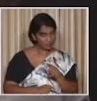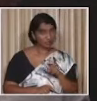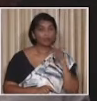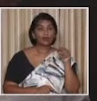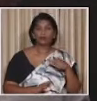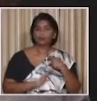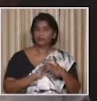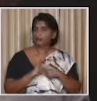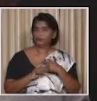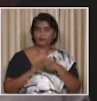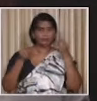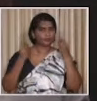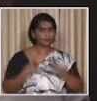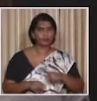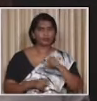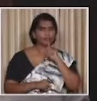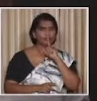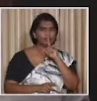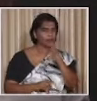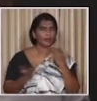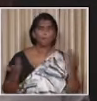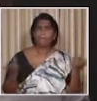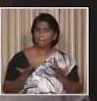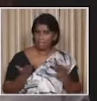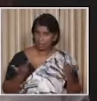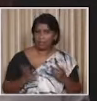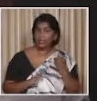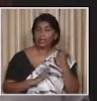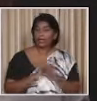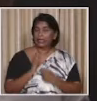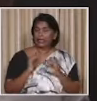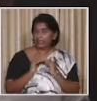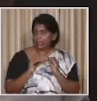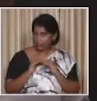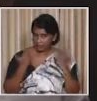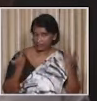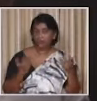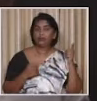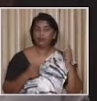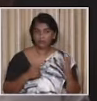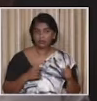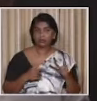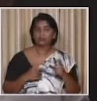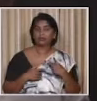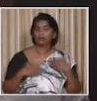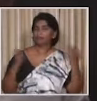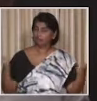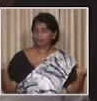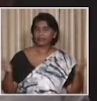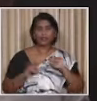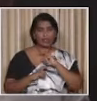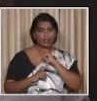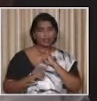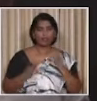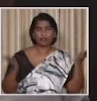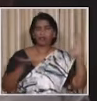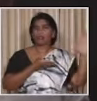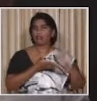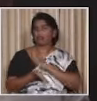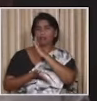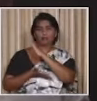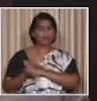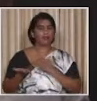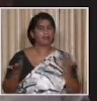මේ රට එහෙම බංකොලොත් කියලා ප්‍රකාශ කරන්න බෑ. ඒක නීති විරෝධී. එතුමා අත් දෙක දෙපැත්තට දාලා කෑ ගහනවා කවුරුත් සහයෝගයක්